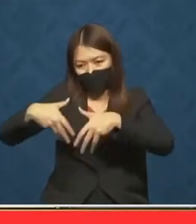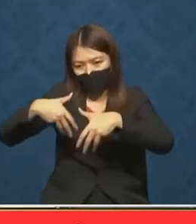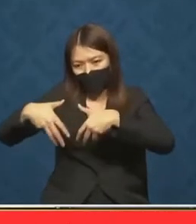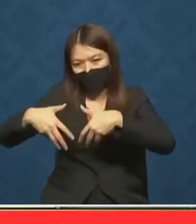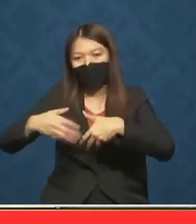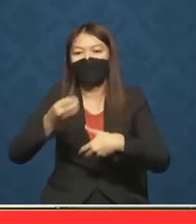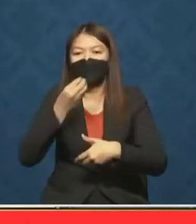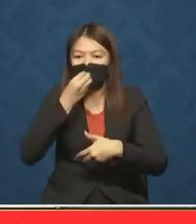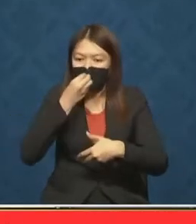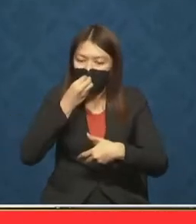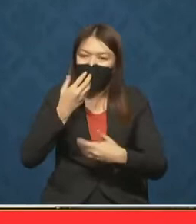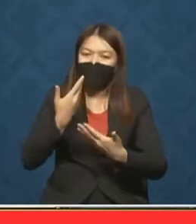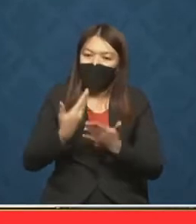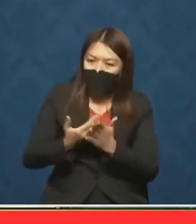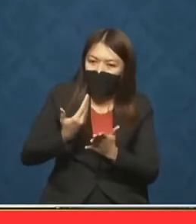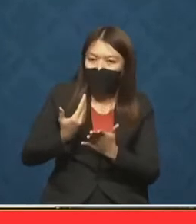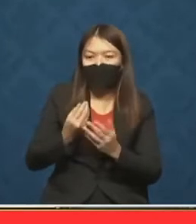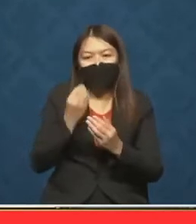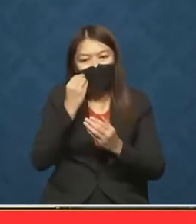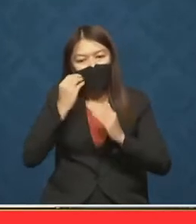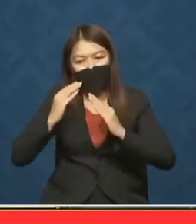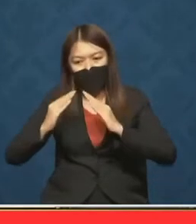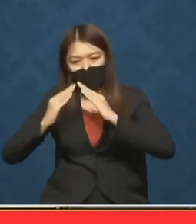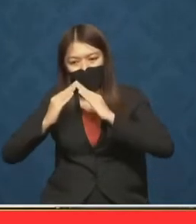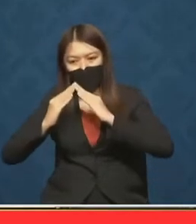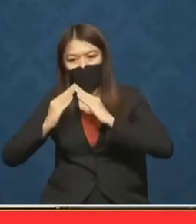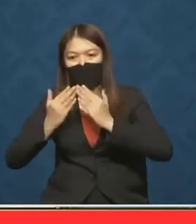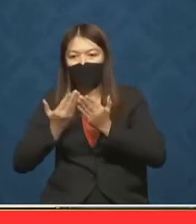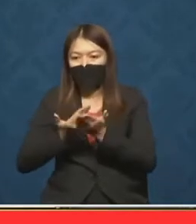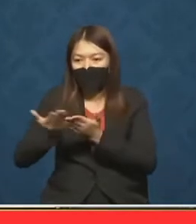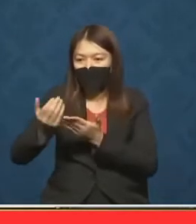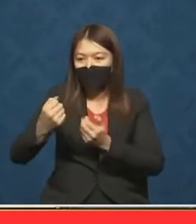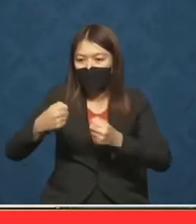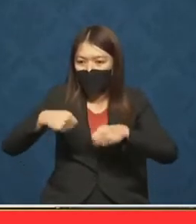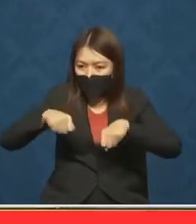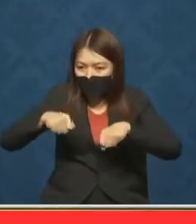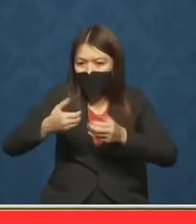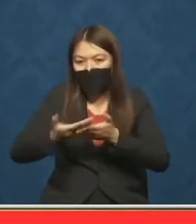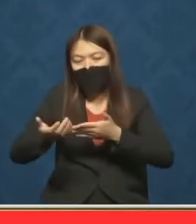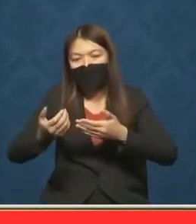ค่